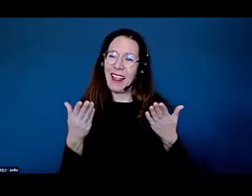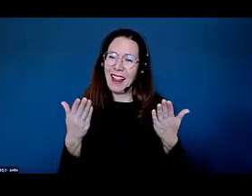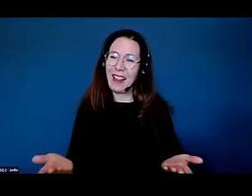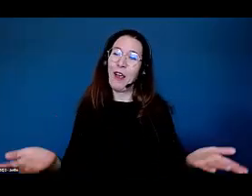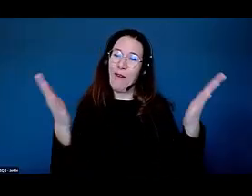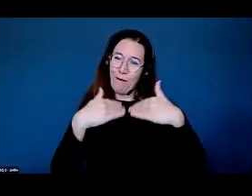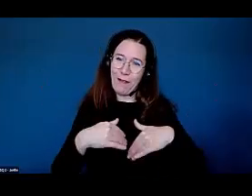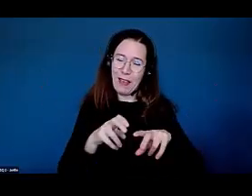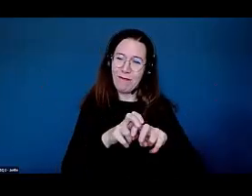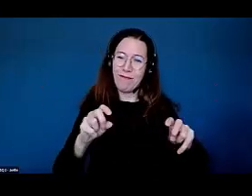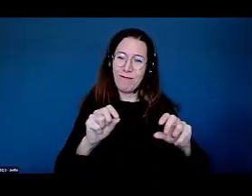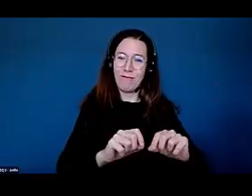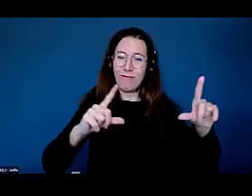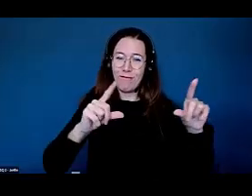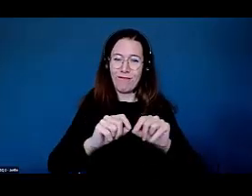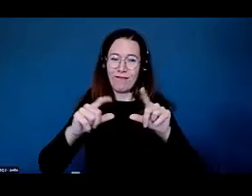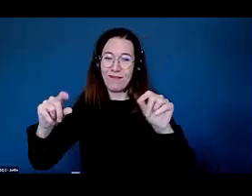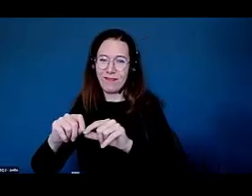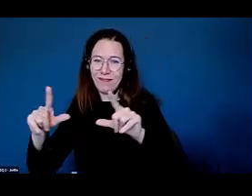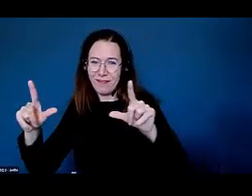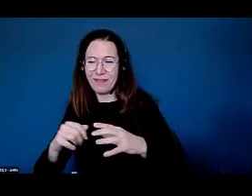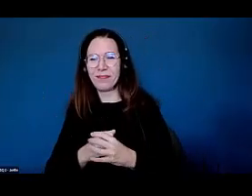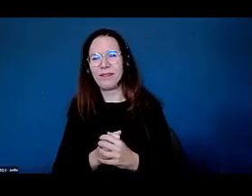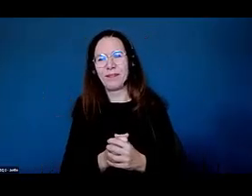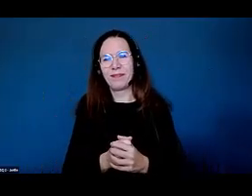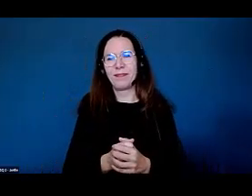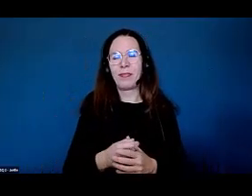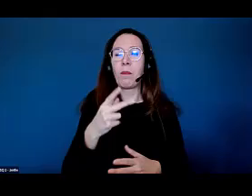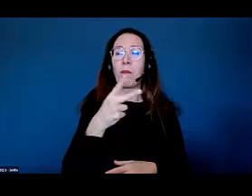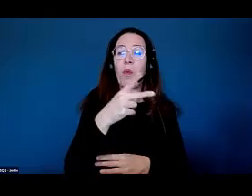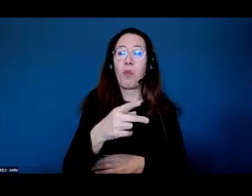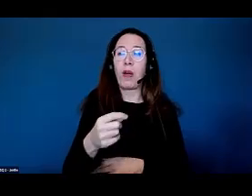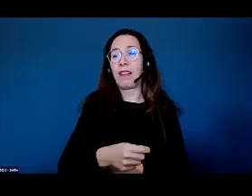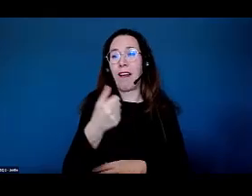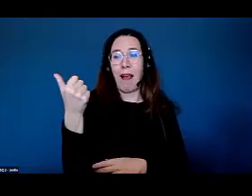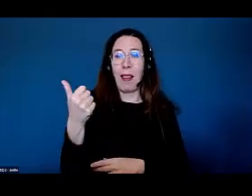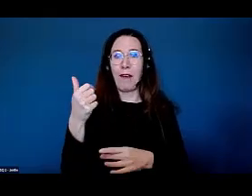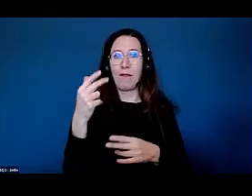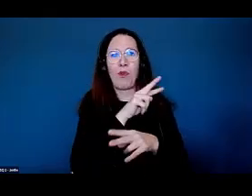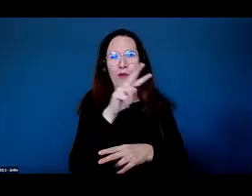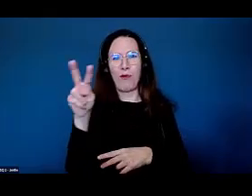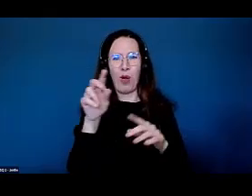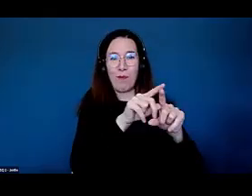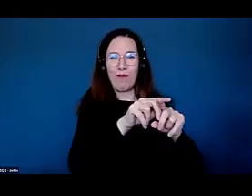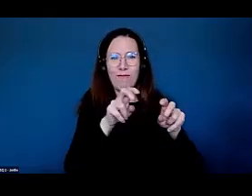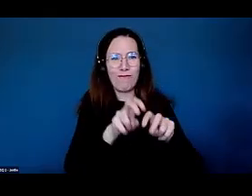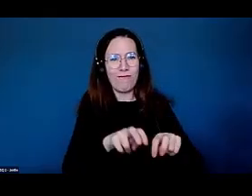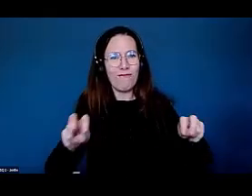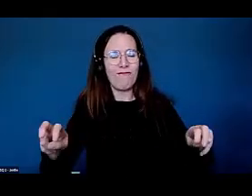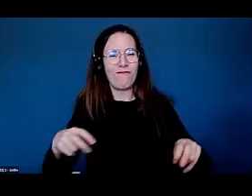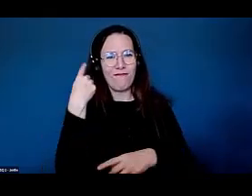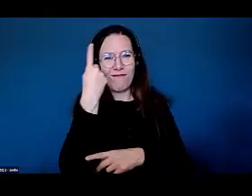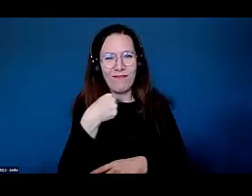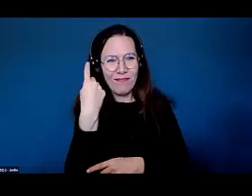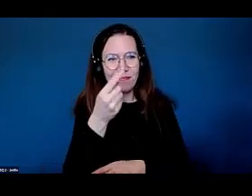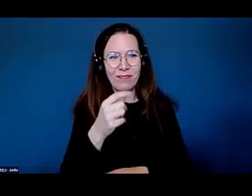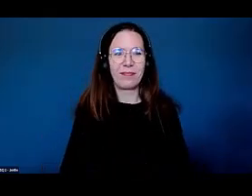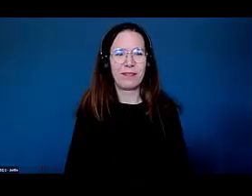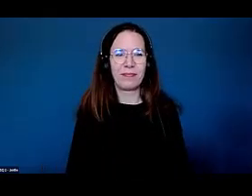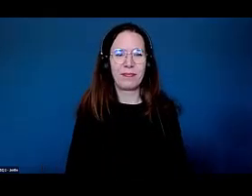panel à revenir sur les écrans. On peut éliminer les diapositives pour que l'on puisse voir tout le